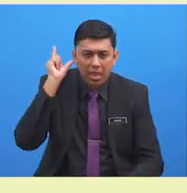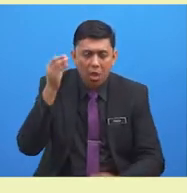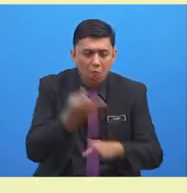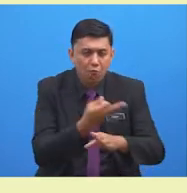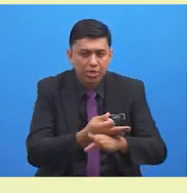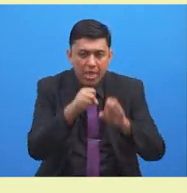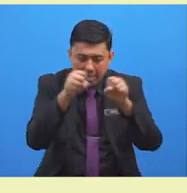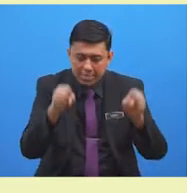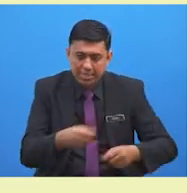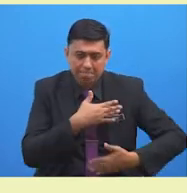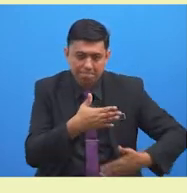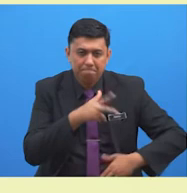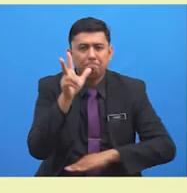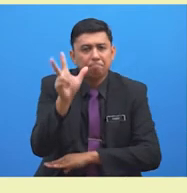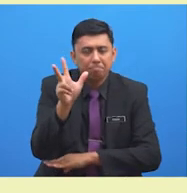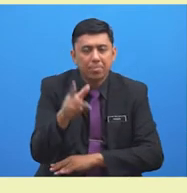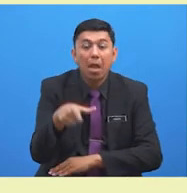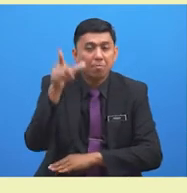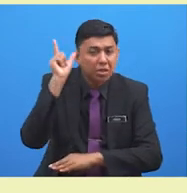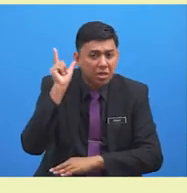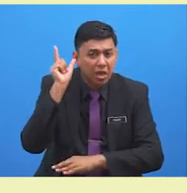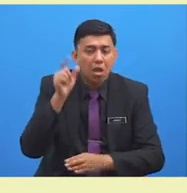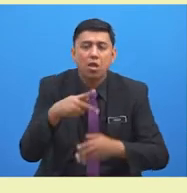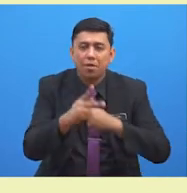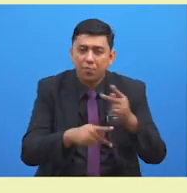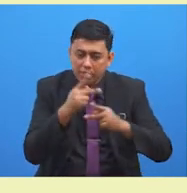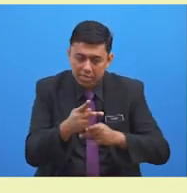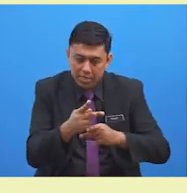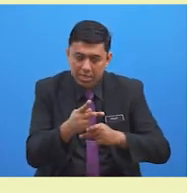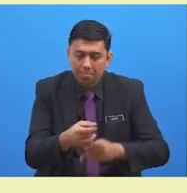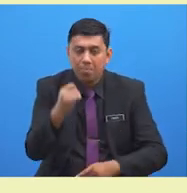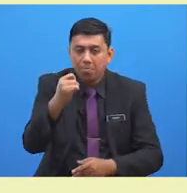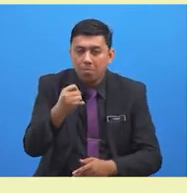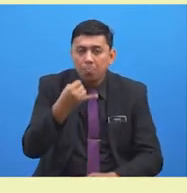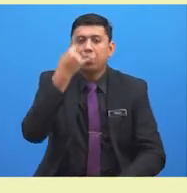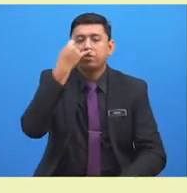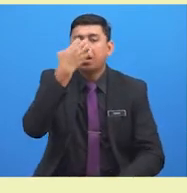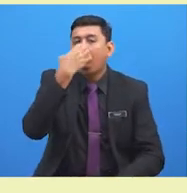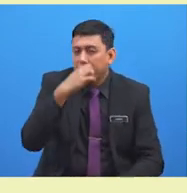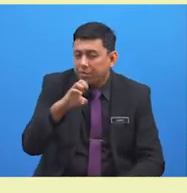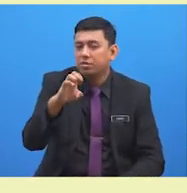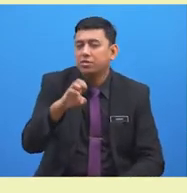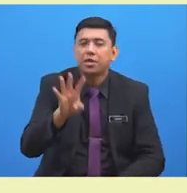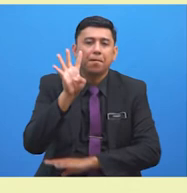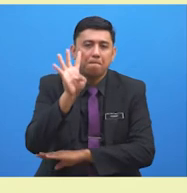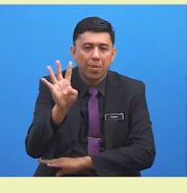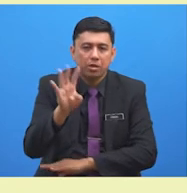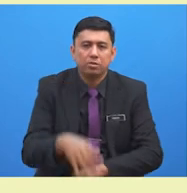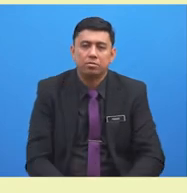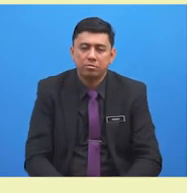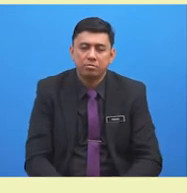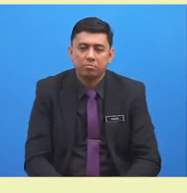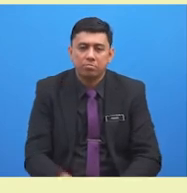ekspirasi. Keempat, kita memerihalkan proses pertukaran gas respirasi di paru-paru dan